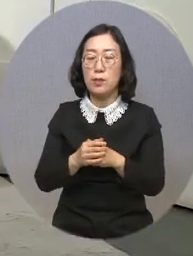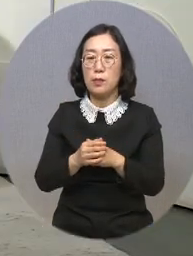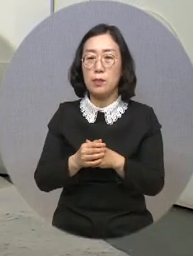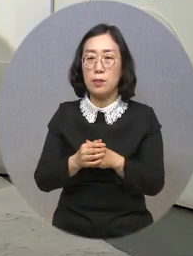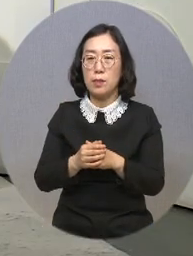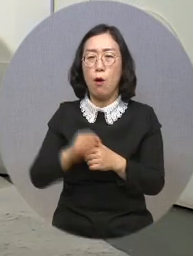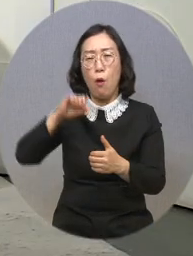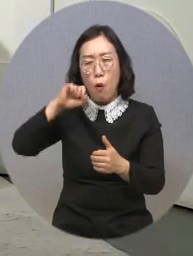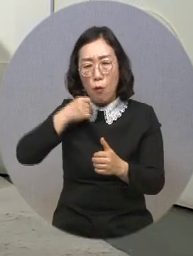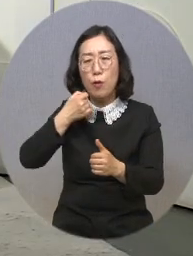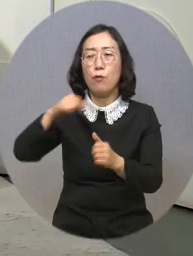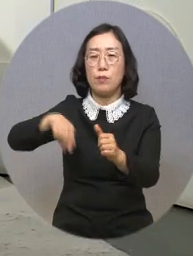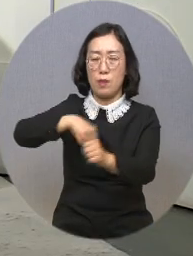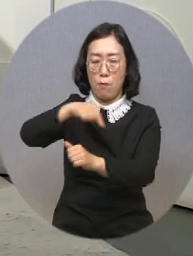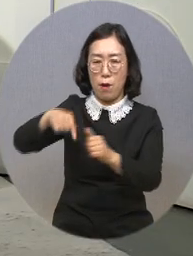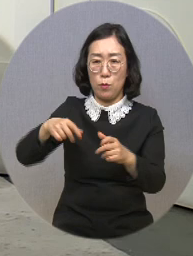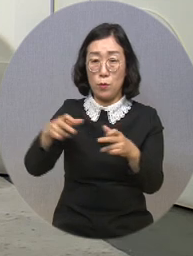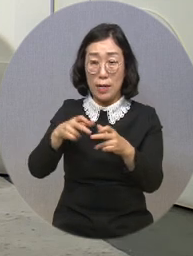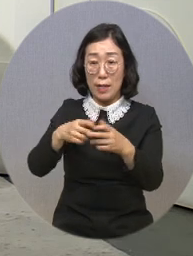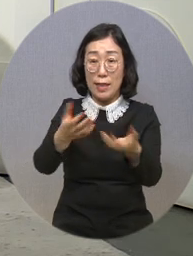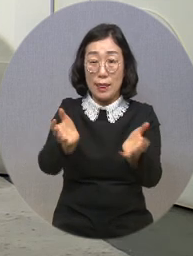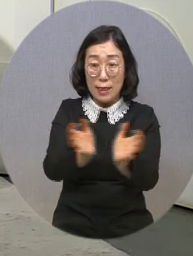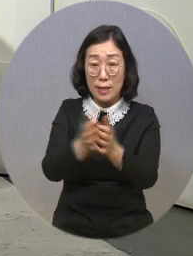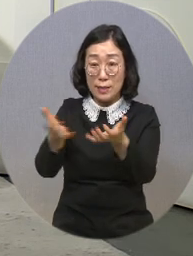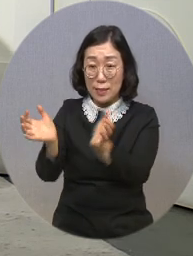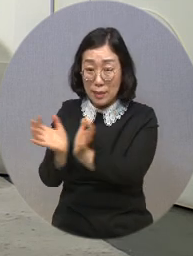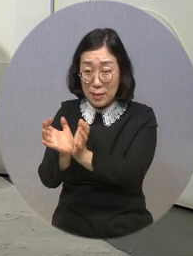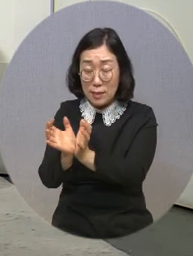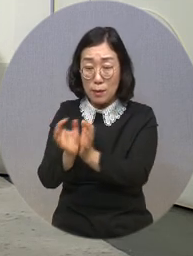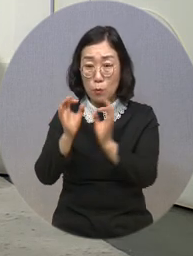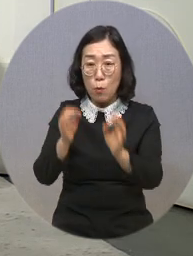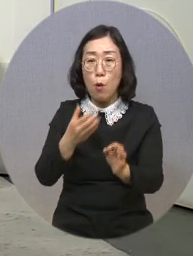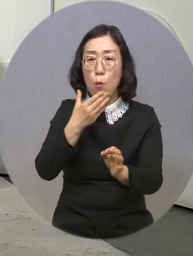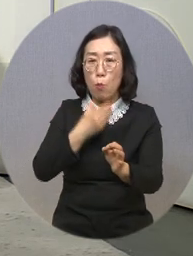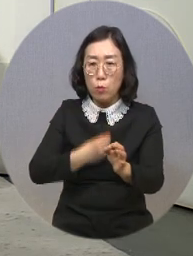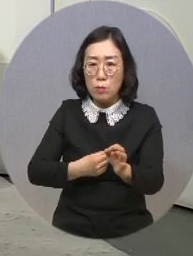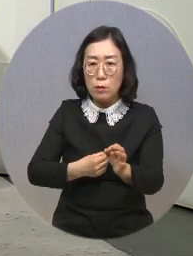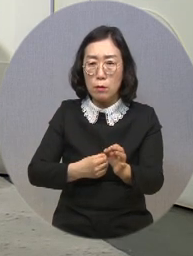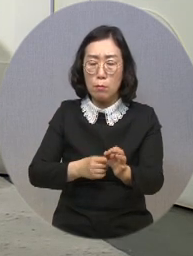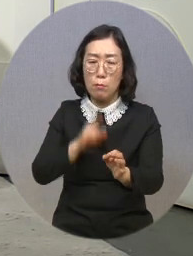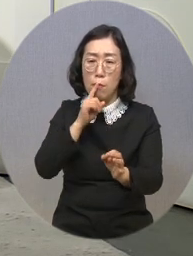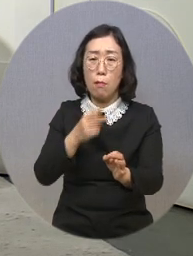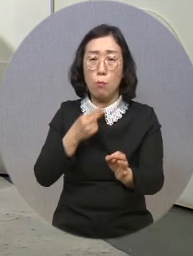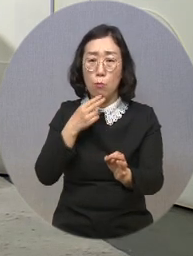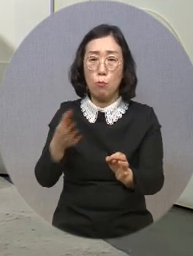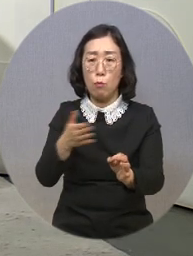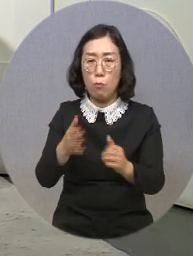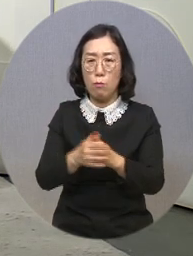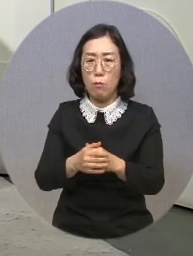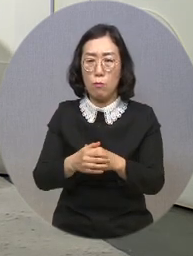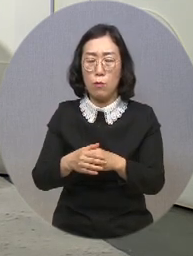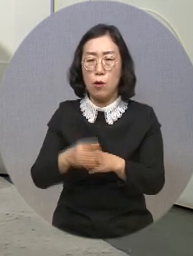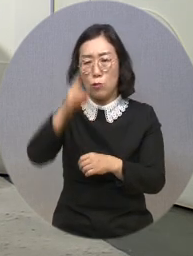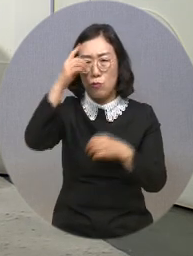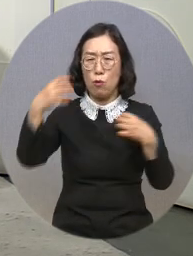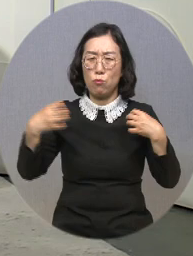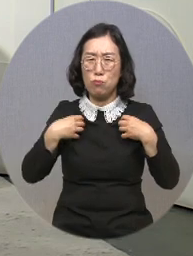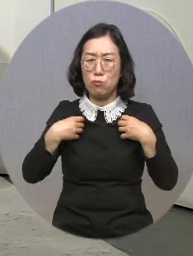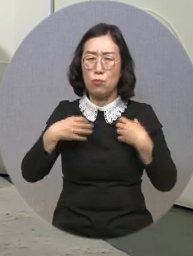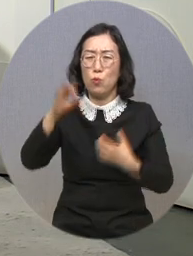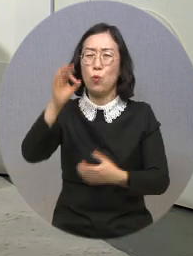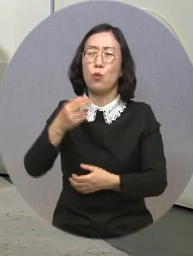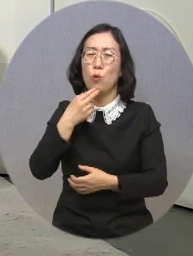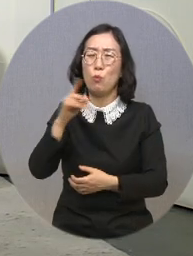그러면서 장애인 단체들도 뭐 복지 얘기를 안 꺼내는 거예요. 그래 왜 안 꺼내냐고 했더니 아이고 나 정부가 예산이 없는데